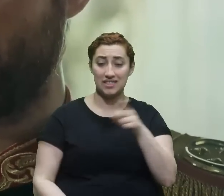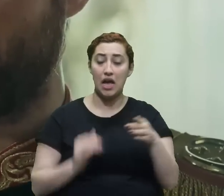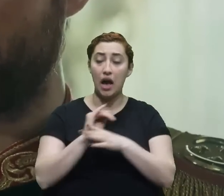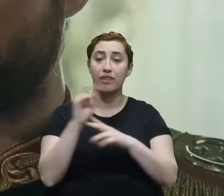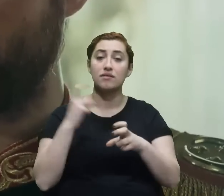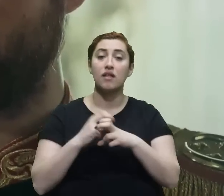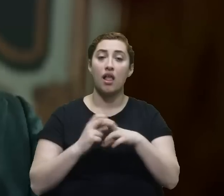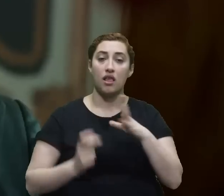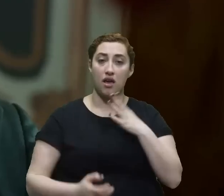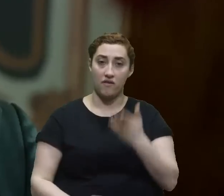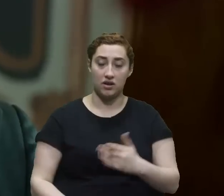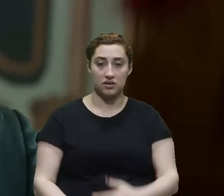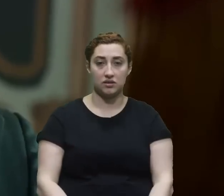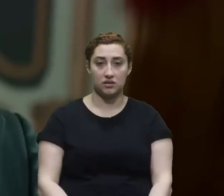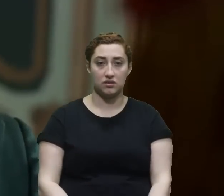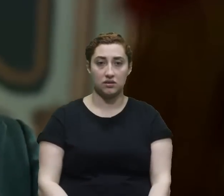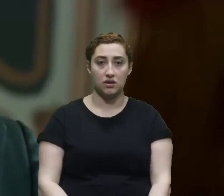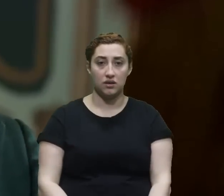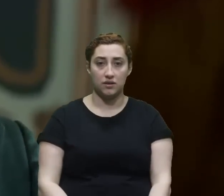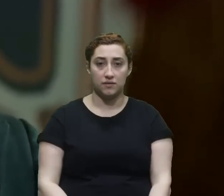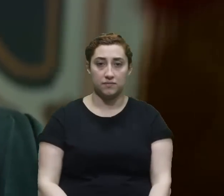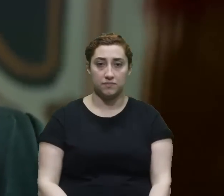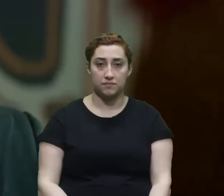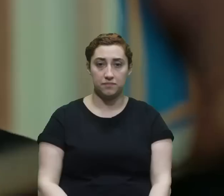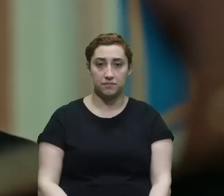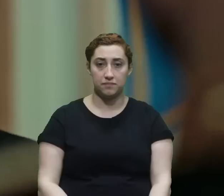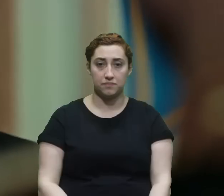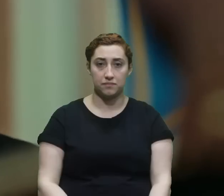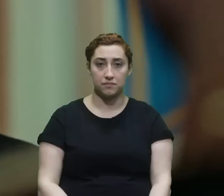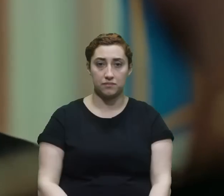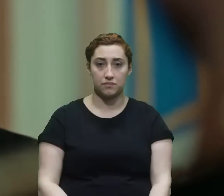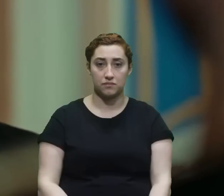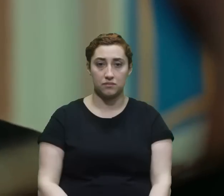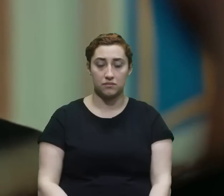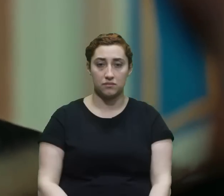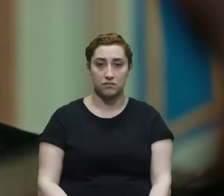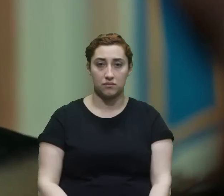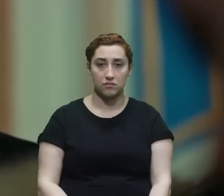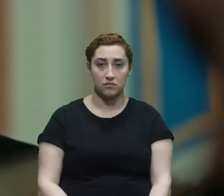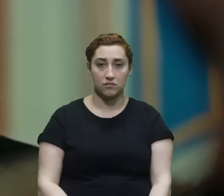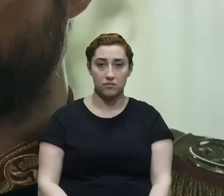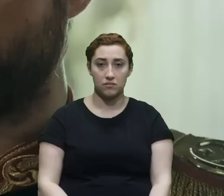Hayatlarınız tehlikede. Her ve Nikolay'ın yüzü allak bullak oldu.